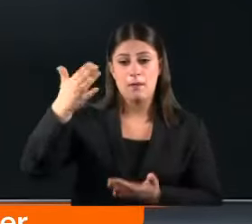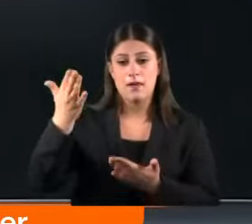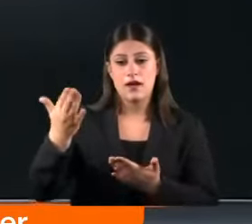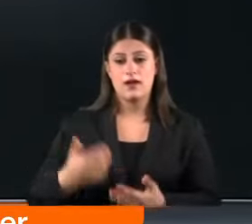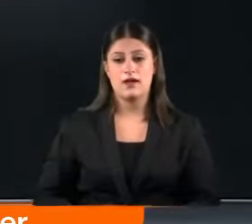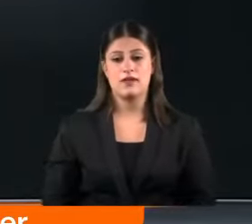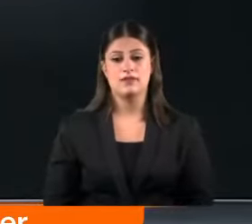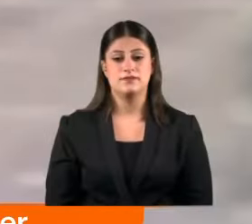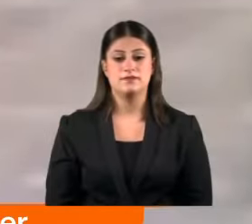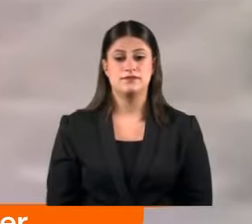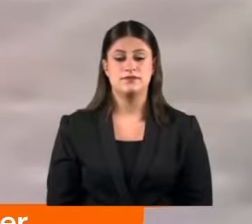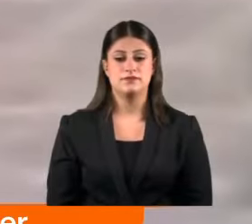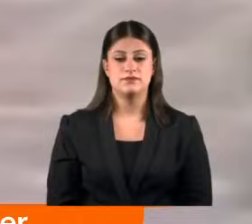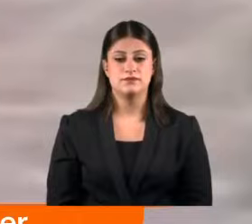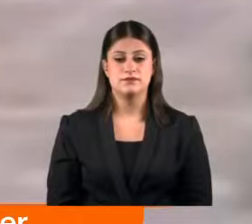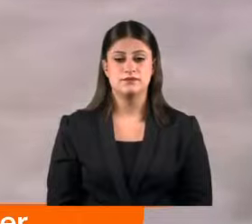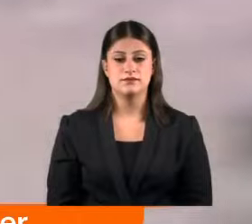kamerasıydı.